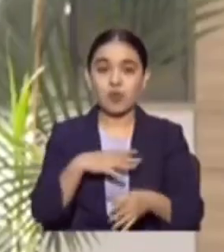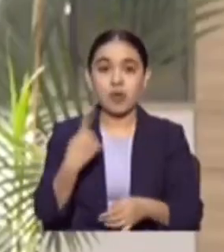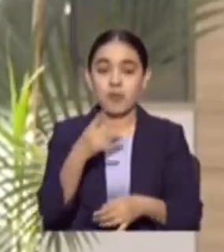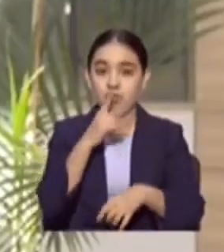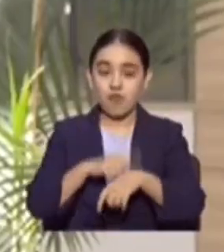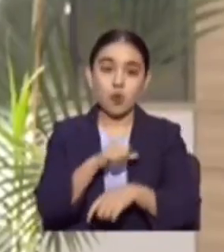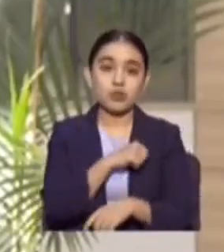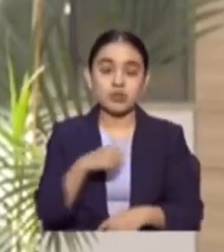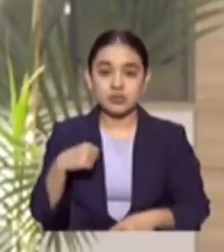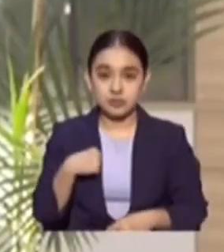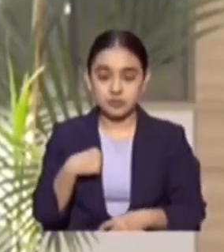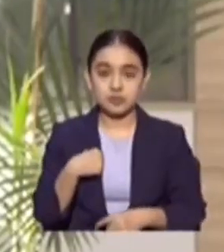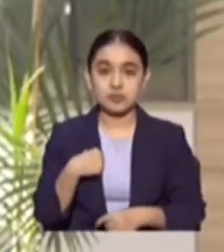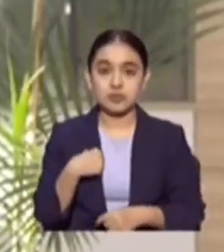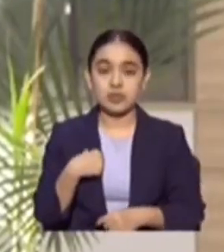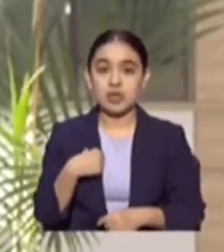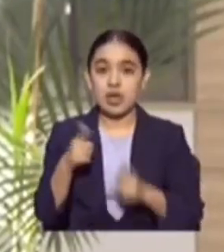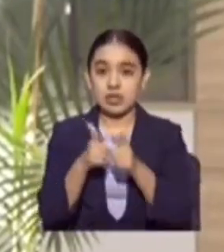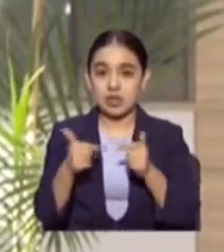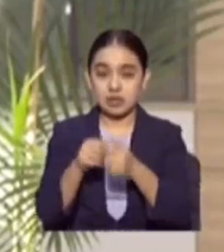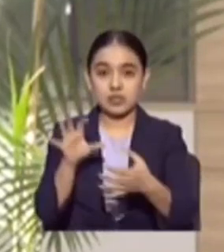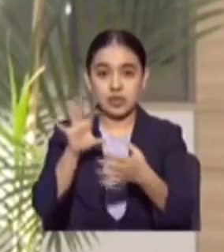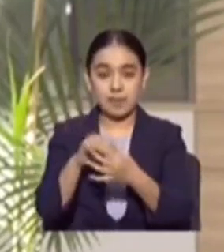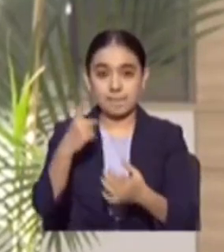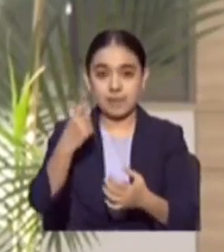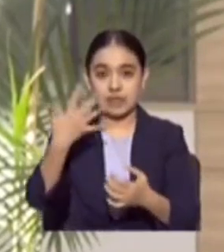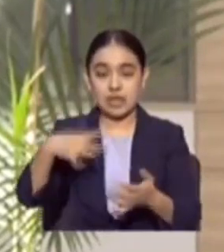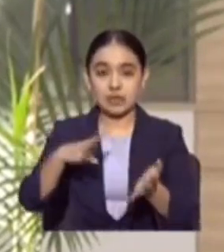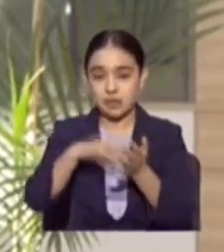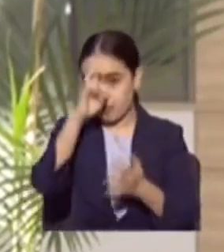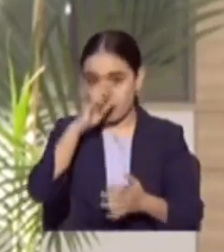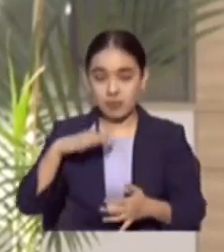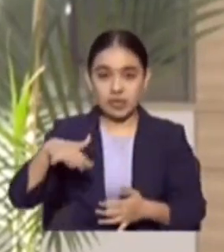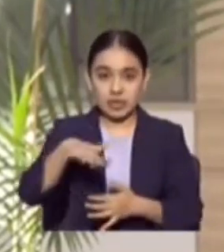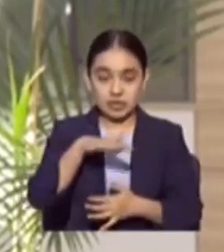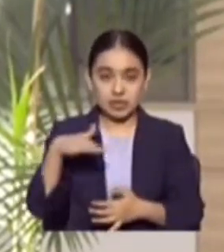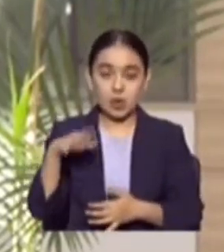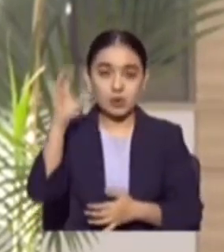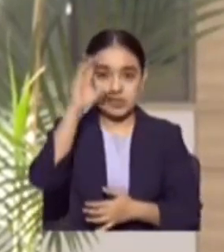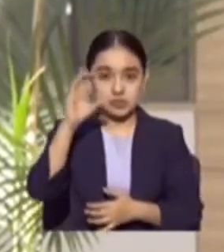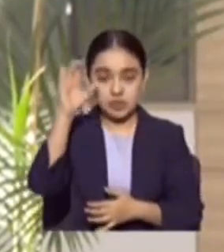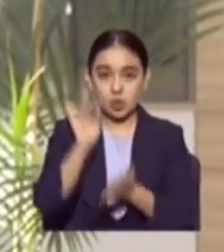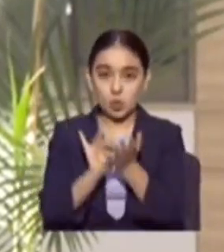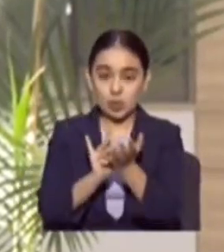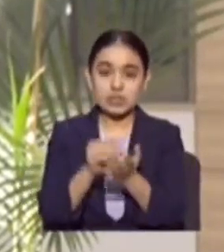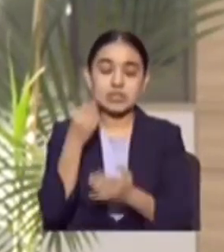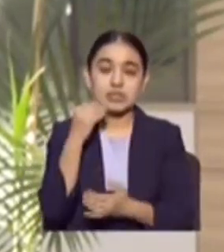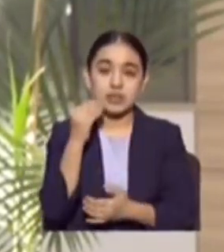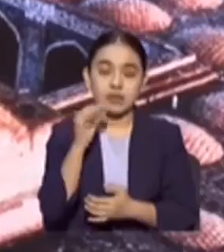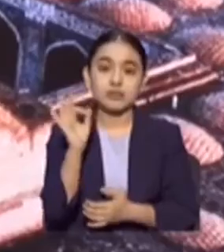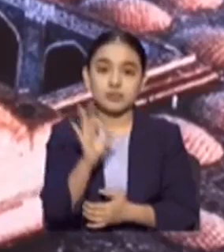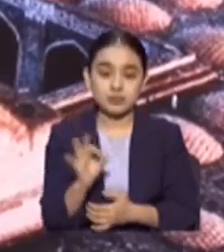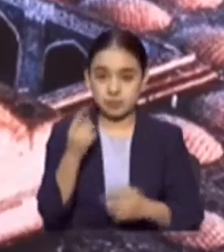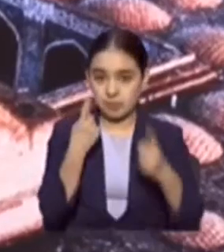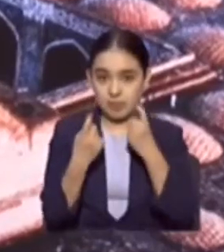bir vaqtning o'zida tashkilotga a'zo 159 mamlakatda O'zbekiston turizm salohiyati